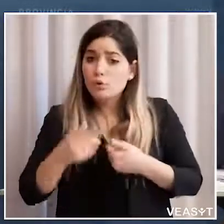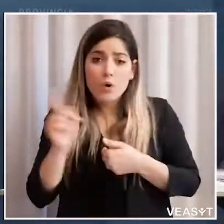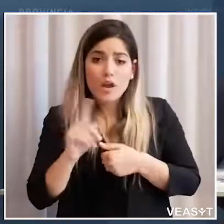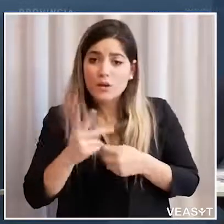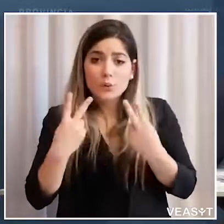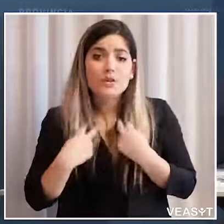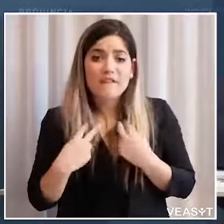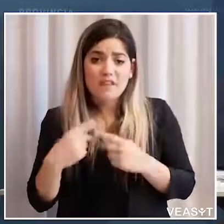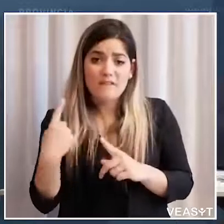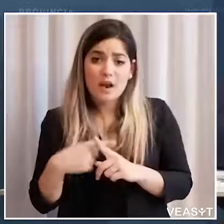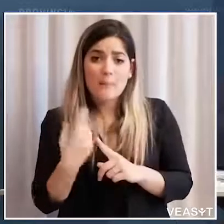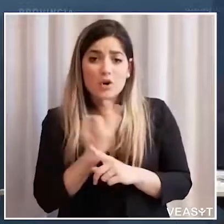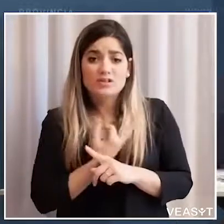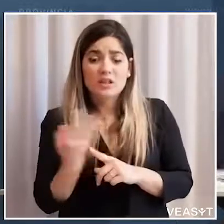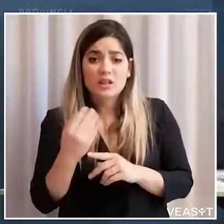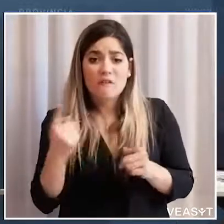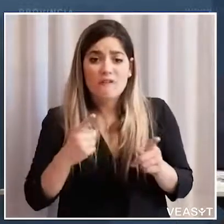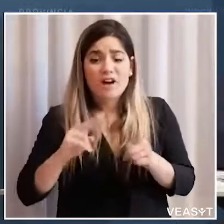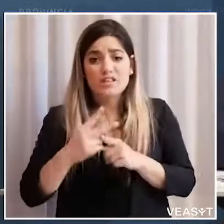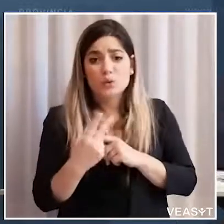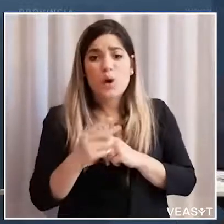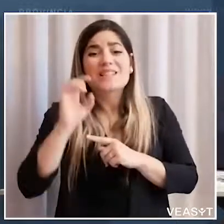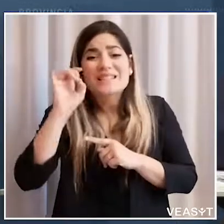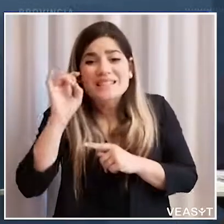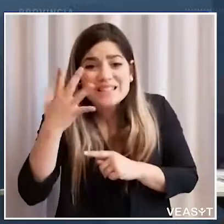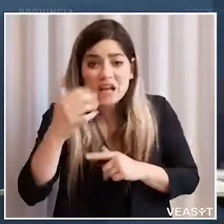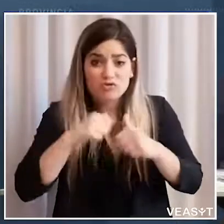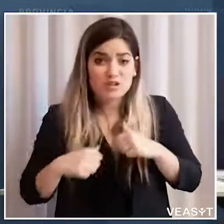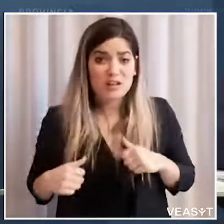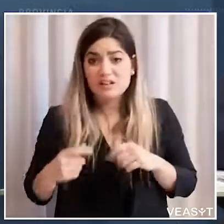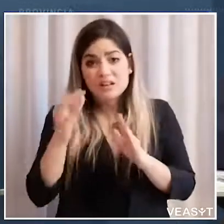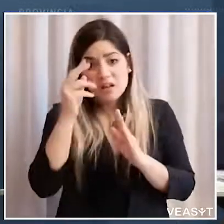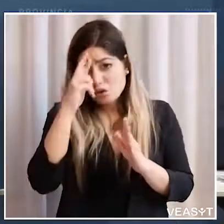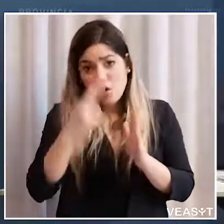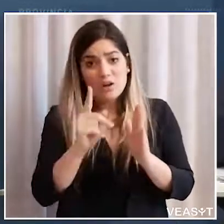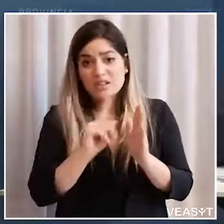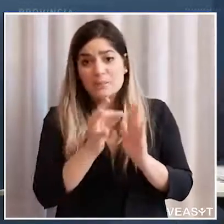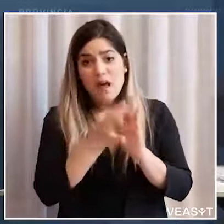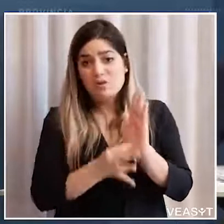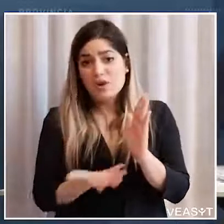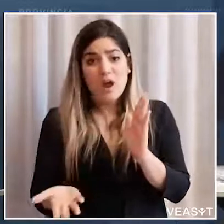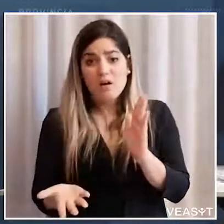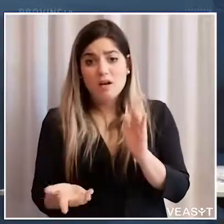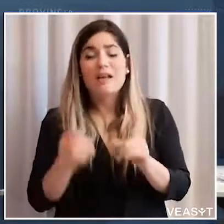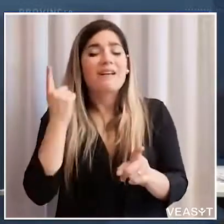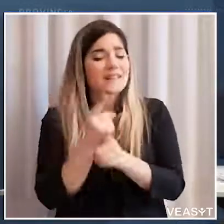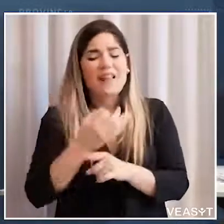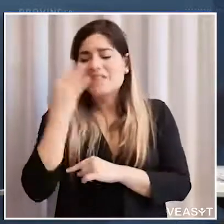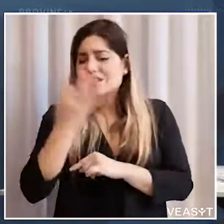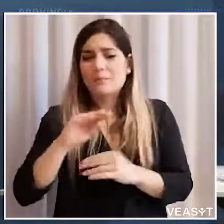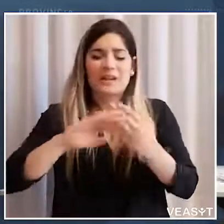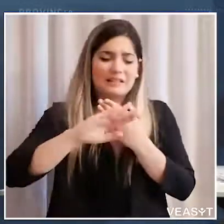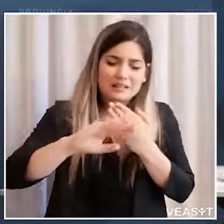a sopravvivere positivamente la fase due se la cittadinanza non rispetta le regole distanza